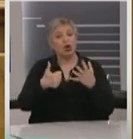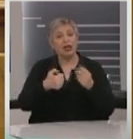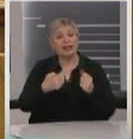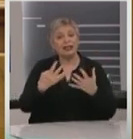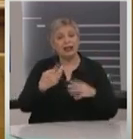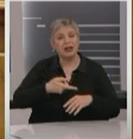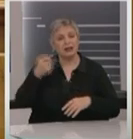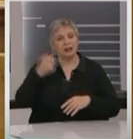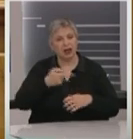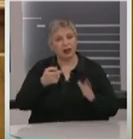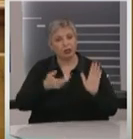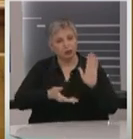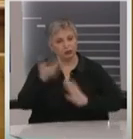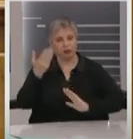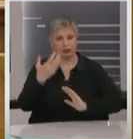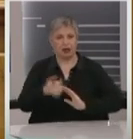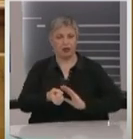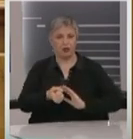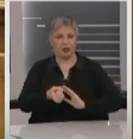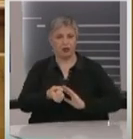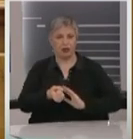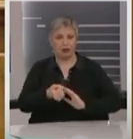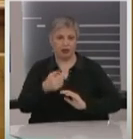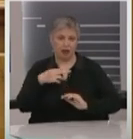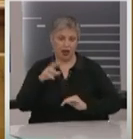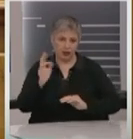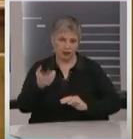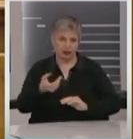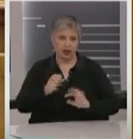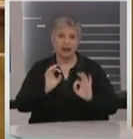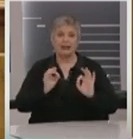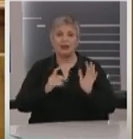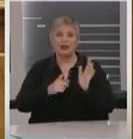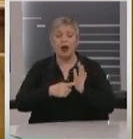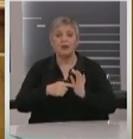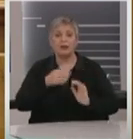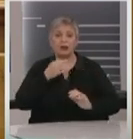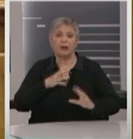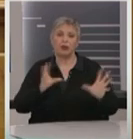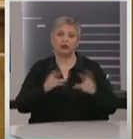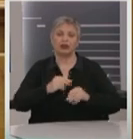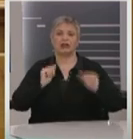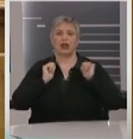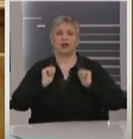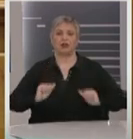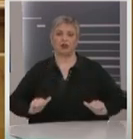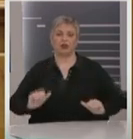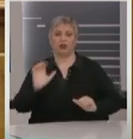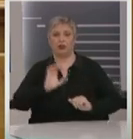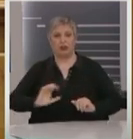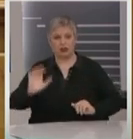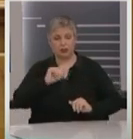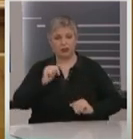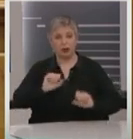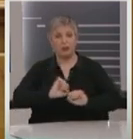αντίστοιχα. Και βεβαίως να μην παραλείψω να πω για τον τουρισμό, που κατέγραψε φέτος και νέο